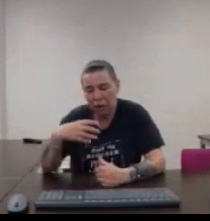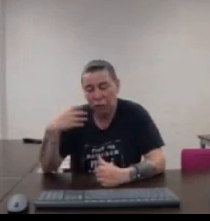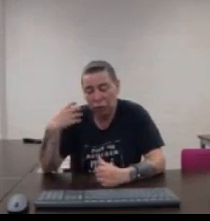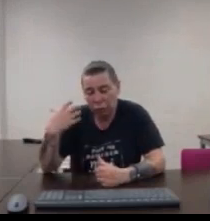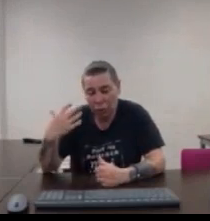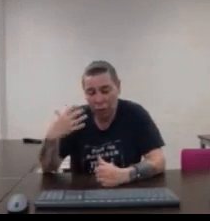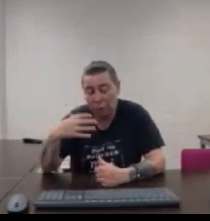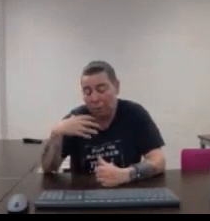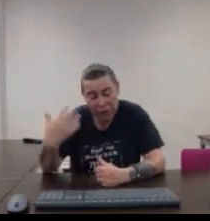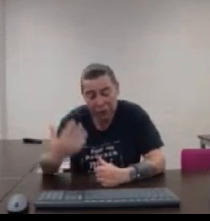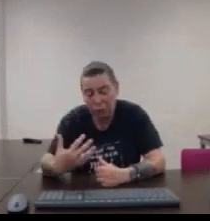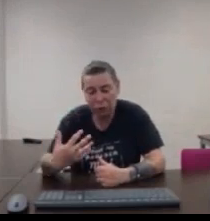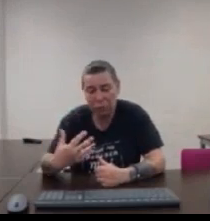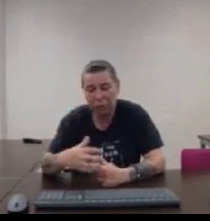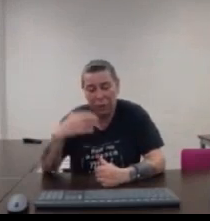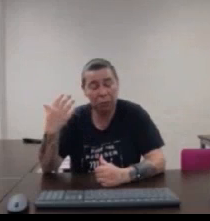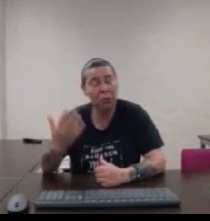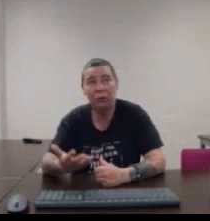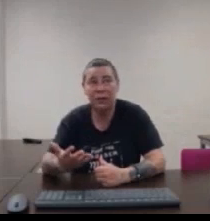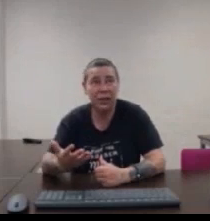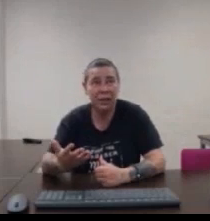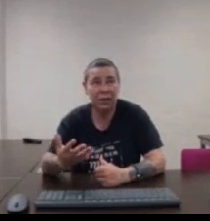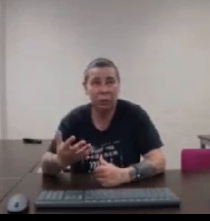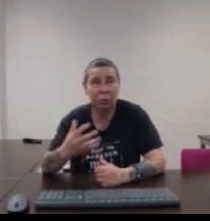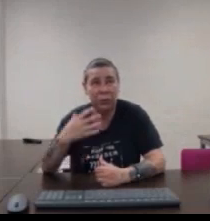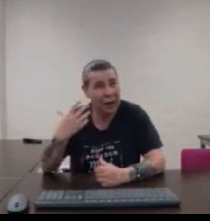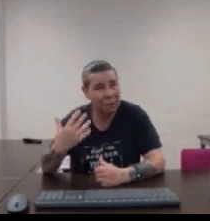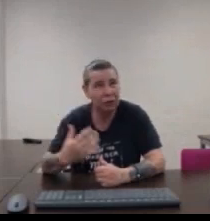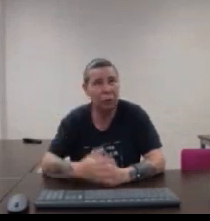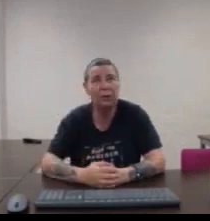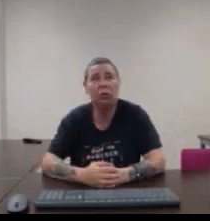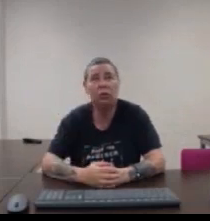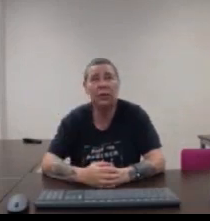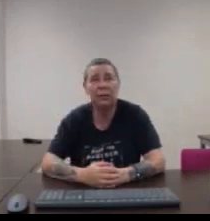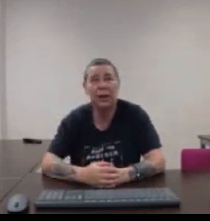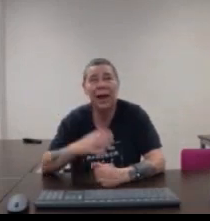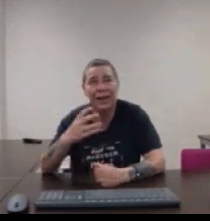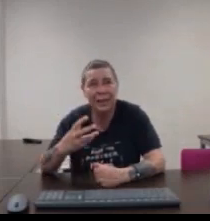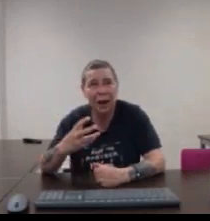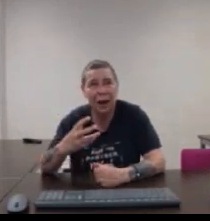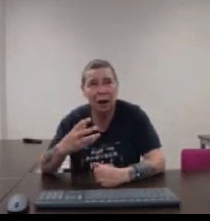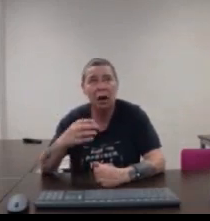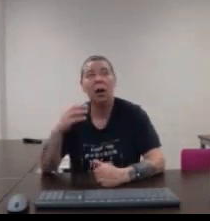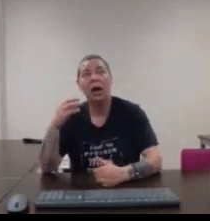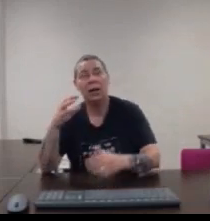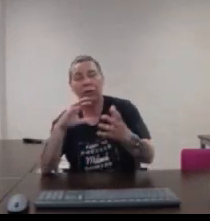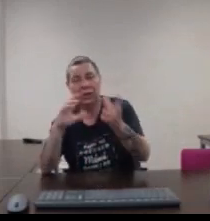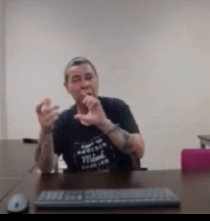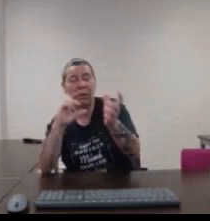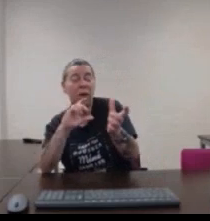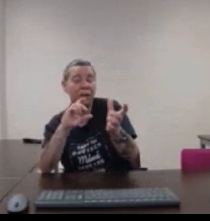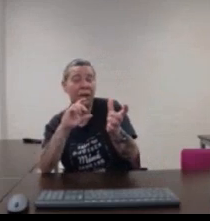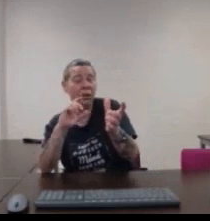space, de surcroît, plus il y a du monde dans l'open space, plus on va se gêner les uns les autres. Donc, c'est important de prévoir une zone de travail à l'écart. Alors,